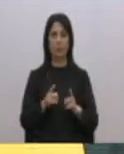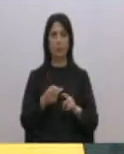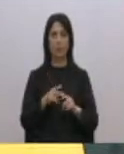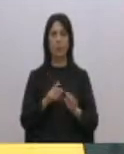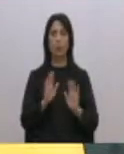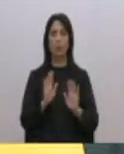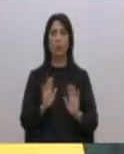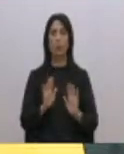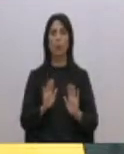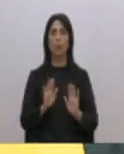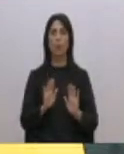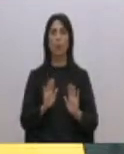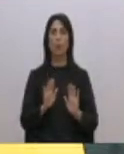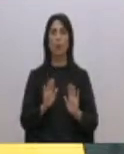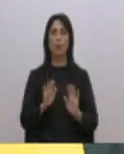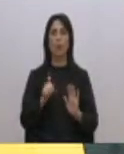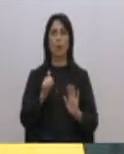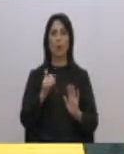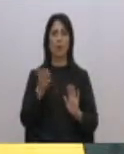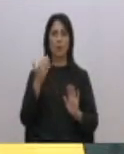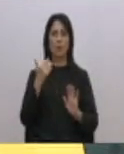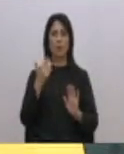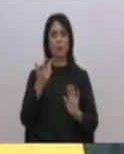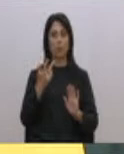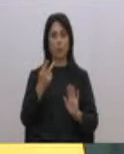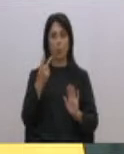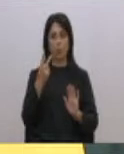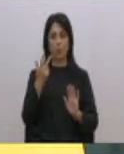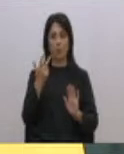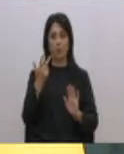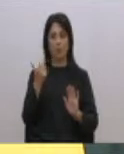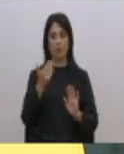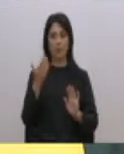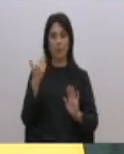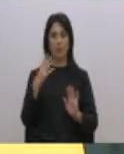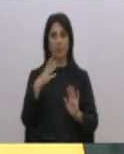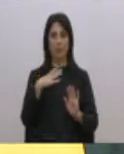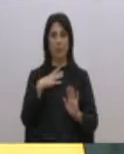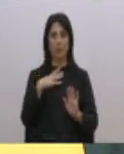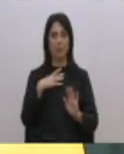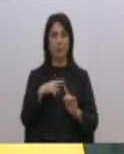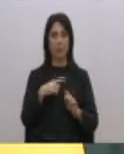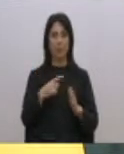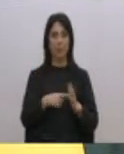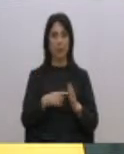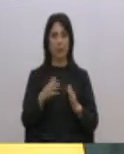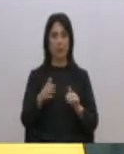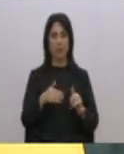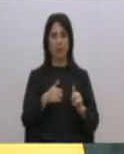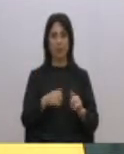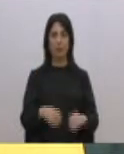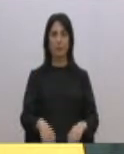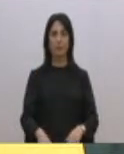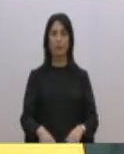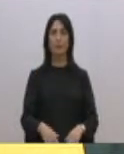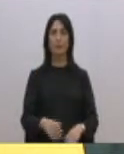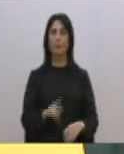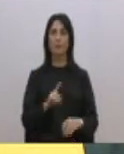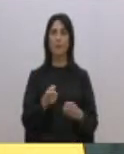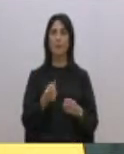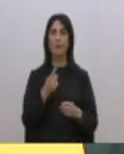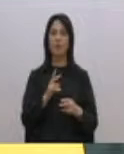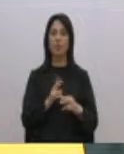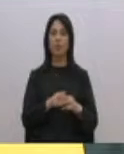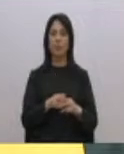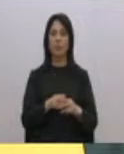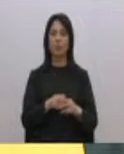ოღონდ კარგახნის წინ დაახლოებით შეიძლება 2-3 კვირის წინ ალბათ იყო ეს საკითხი გავლილი და უბრალოდ რამ გამოიწვია